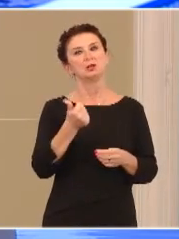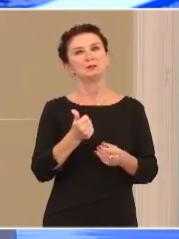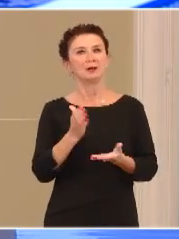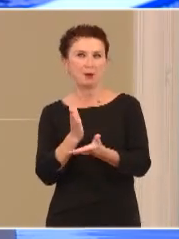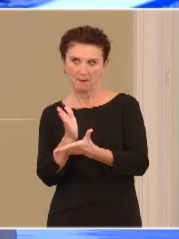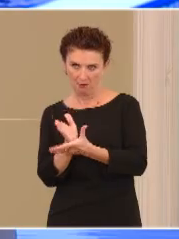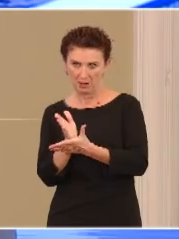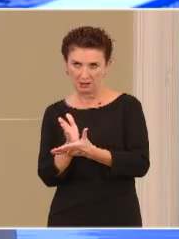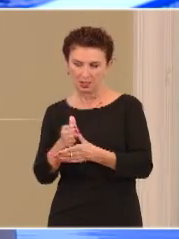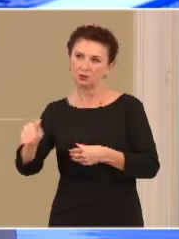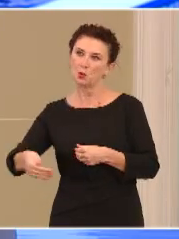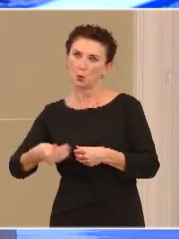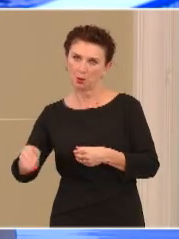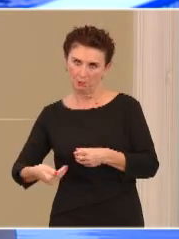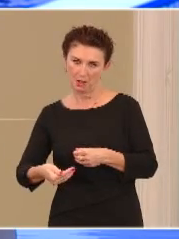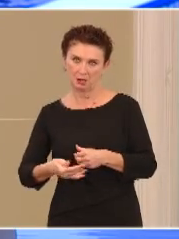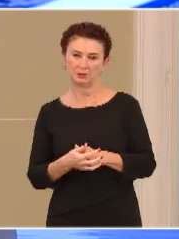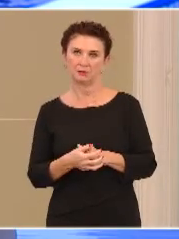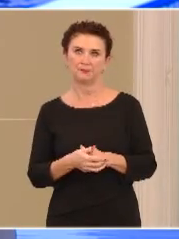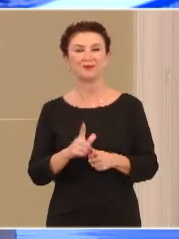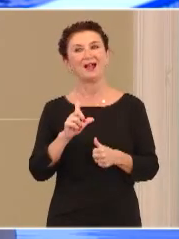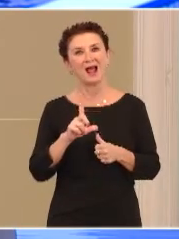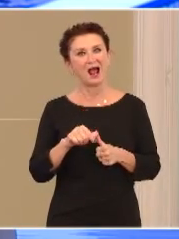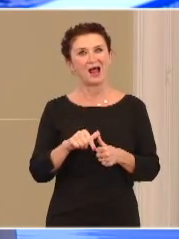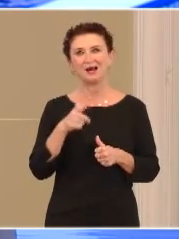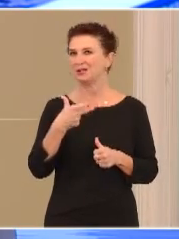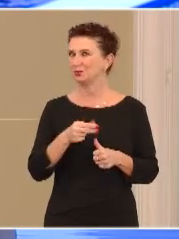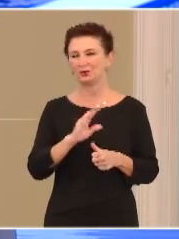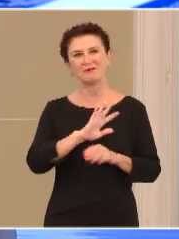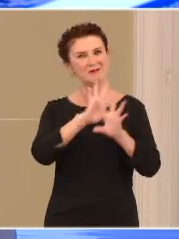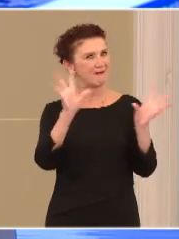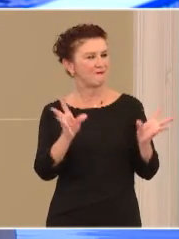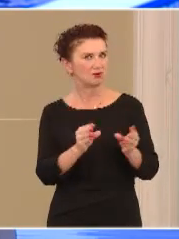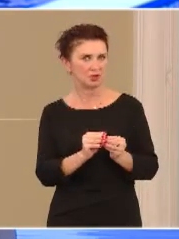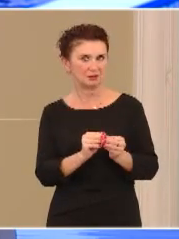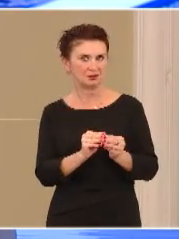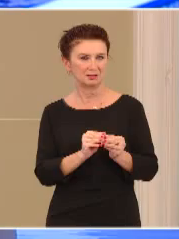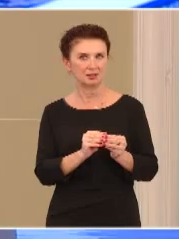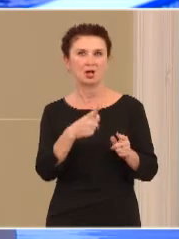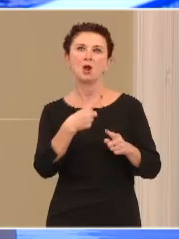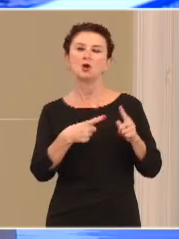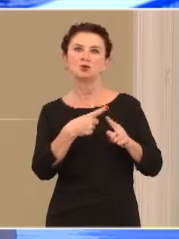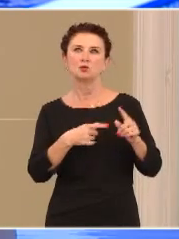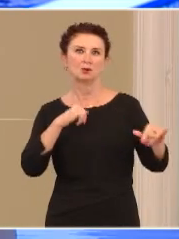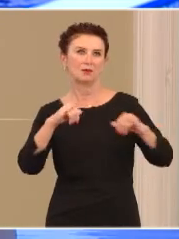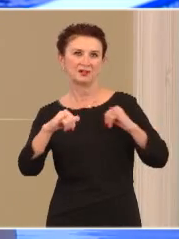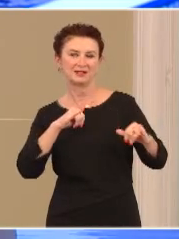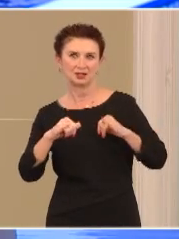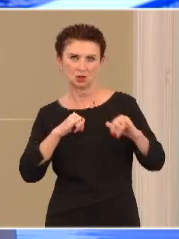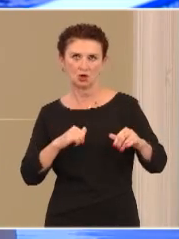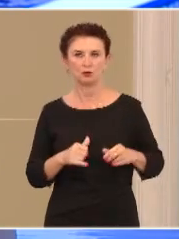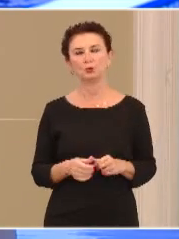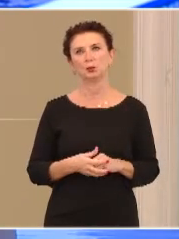górnictwa. Tutaj nie wszyscy członkowie zarządów spółek